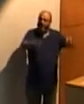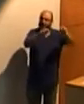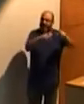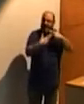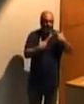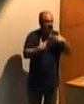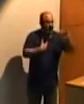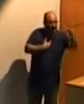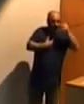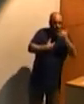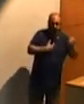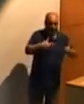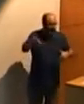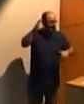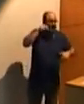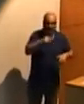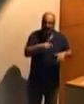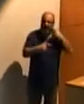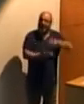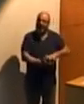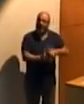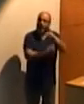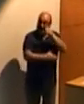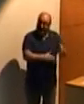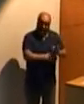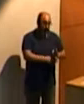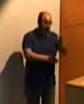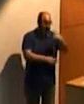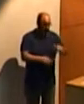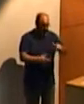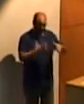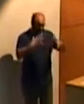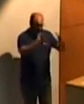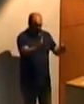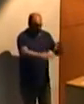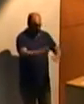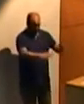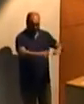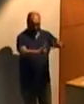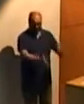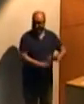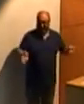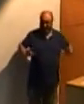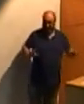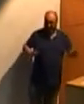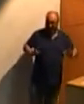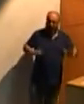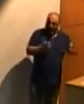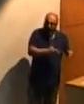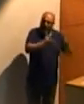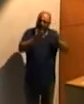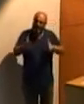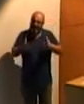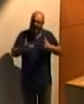question de la du transhumanisme est ce que finalement on peut réduire la nature à la complexité et on va essayer